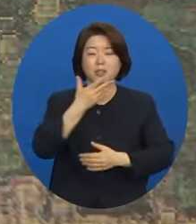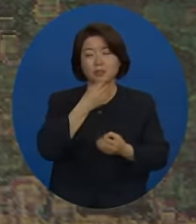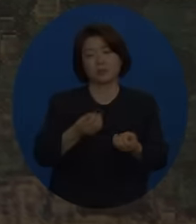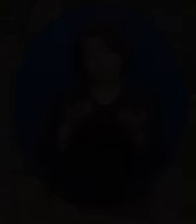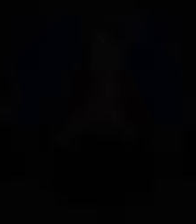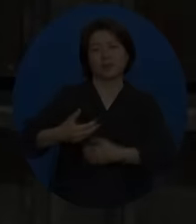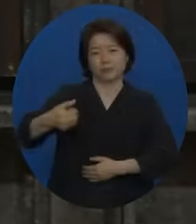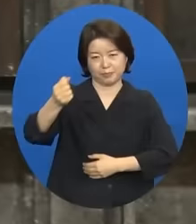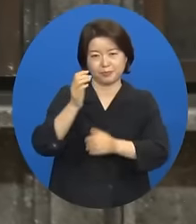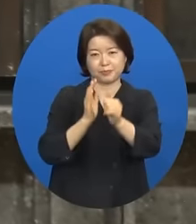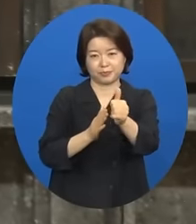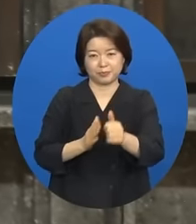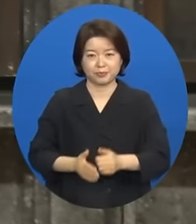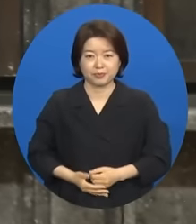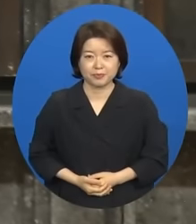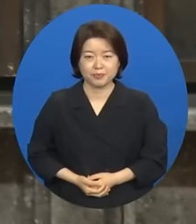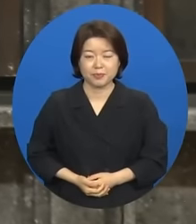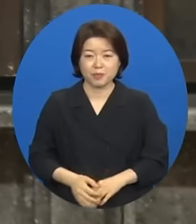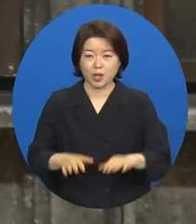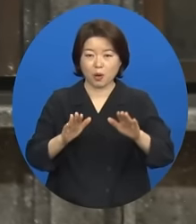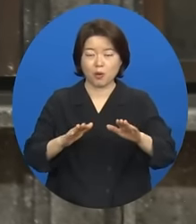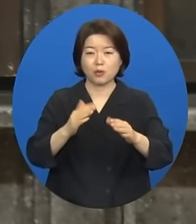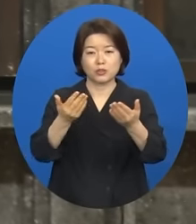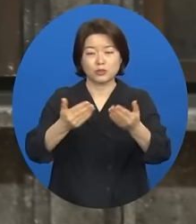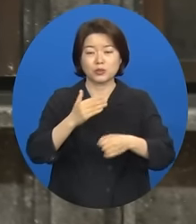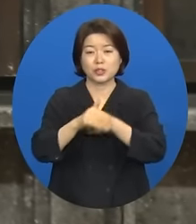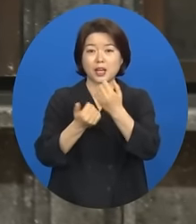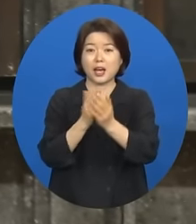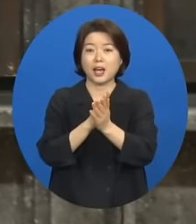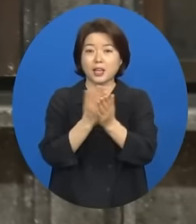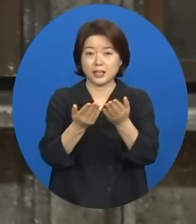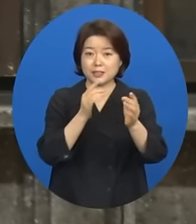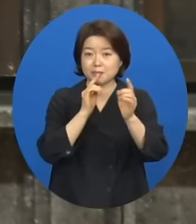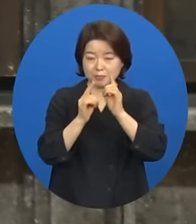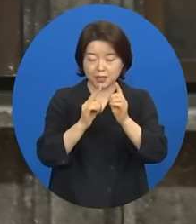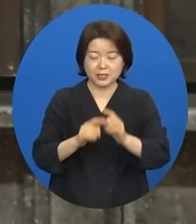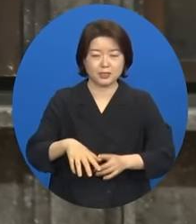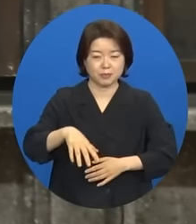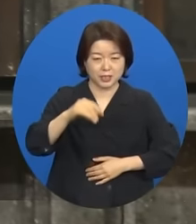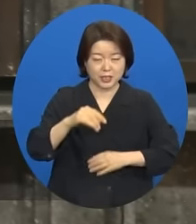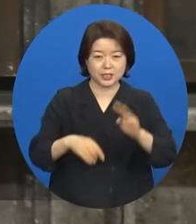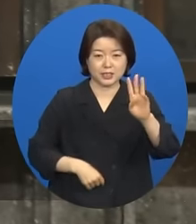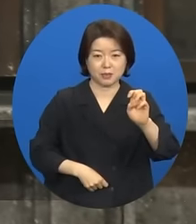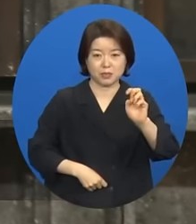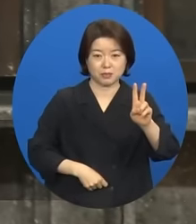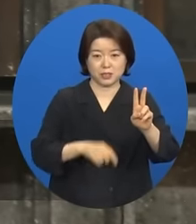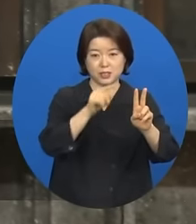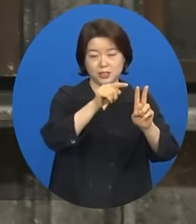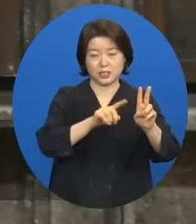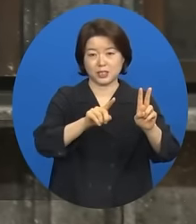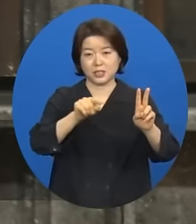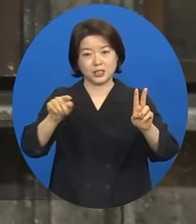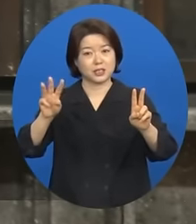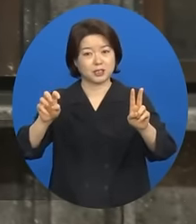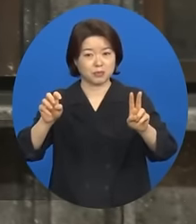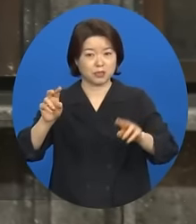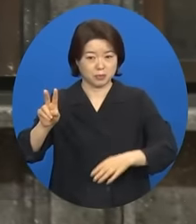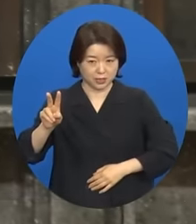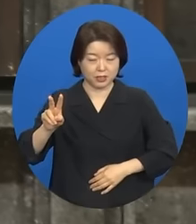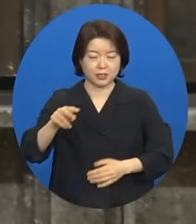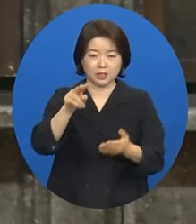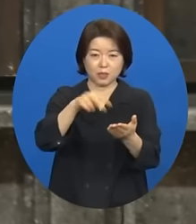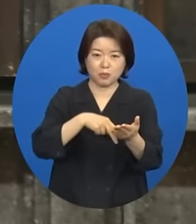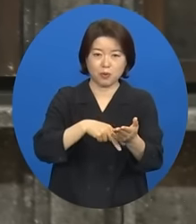축복합니다. 오늘 우리 주신의 하나님의 말씀 보도록 하겠습니다. 창세기 32장 1절에서 32절인데